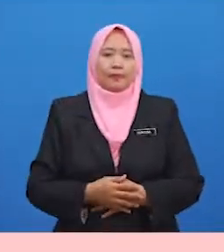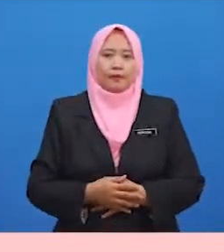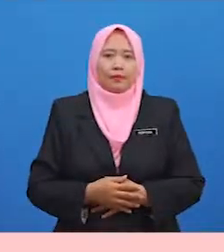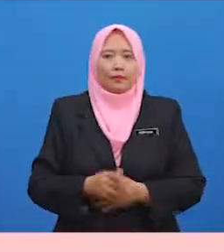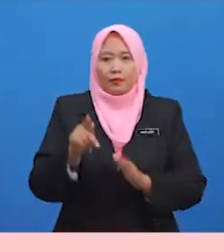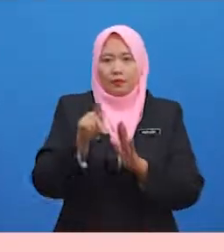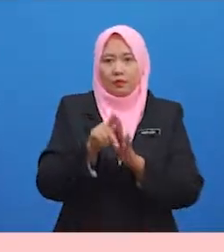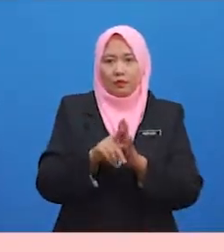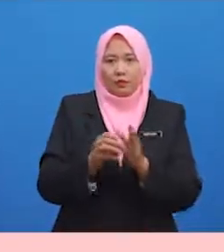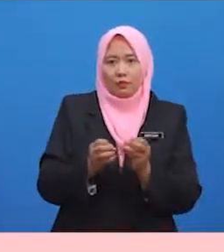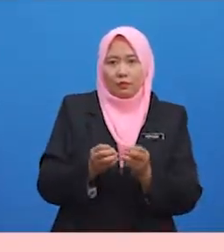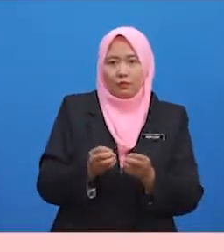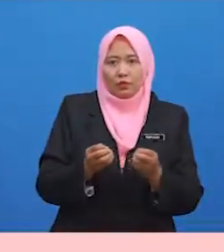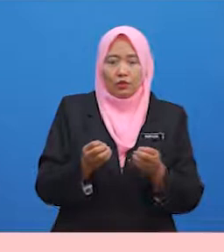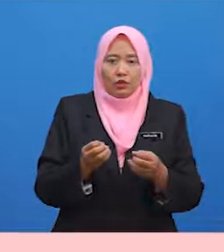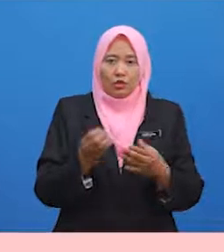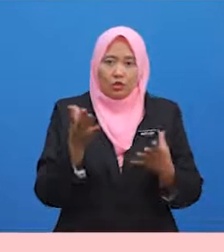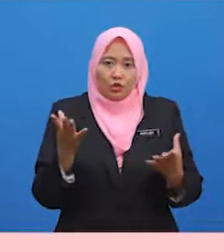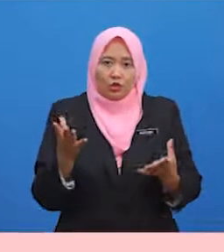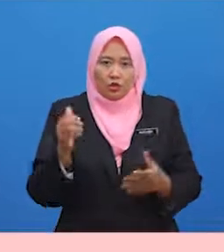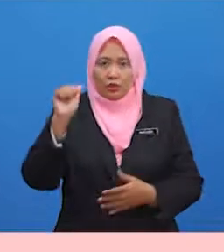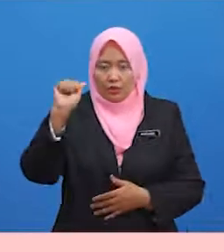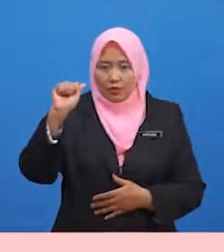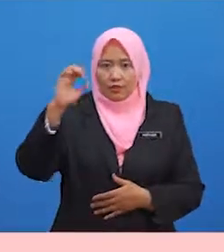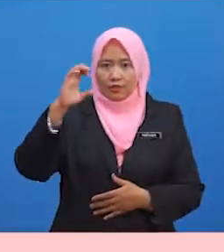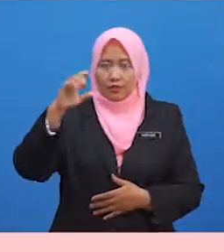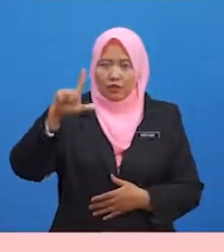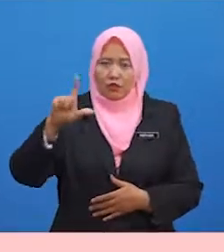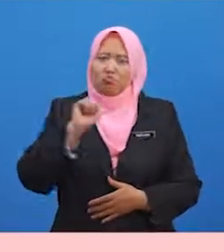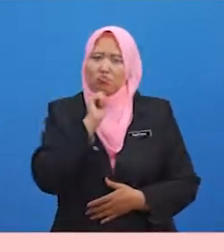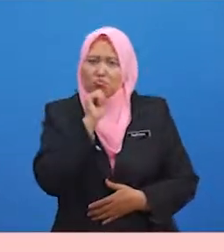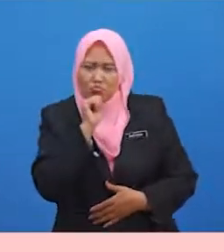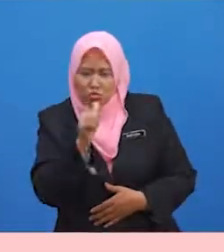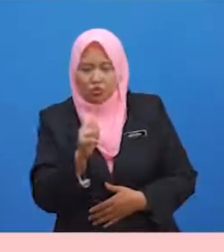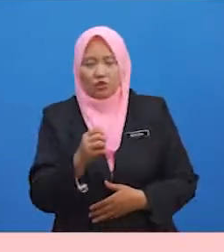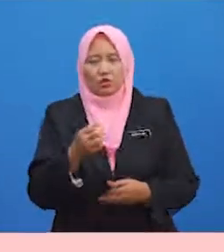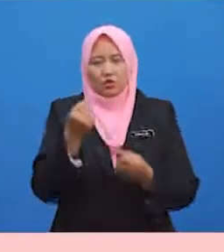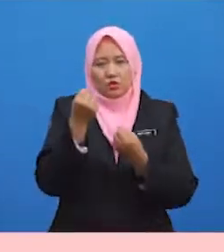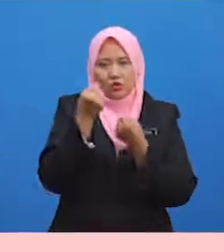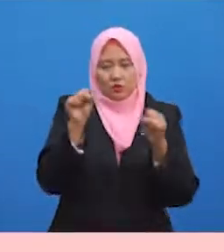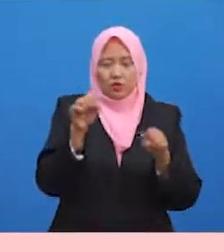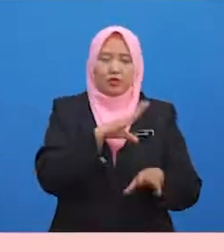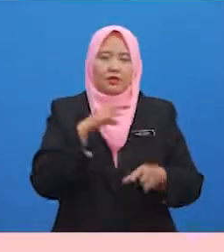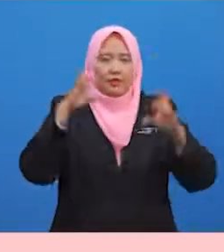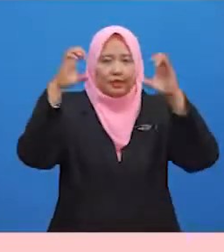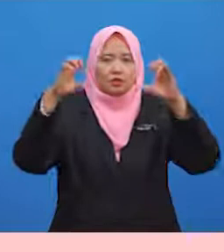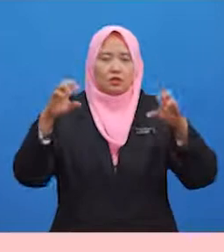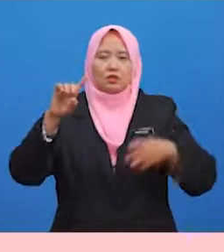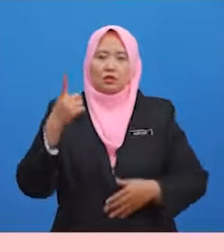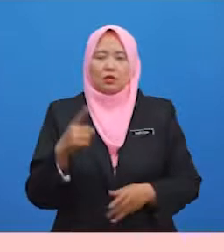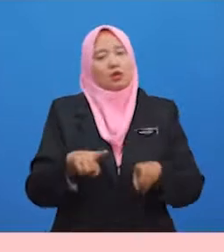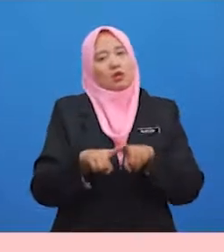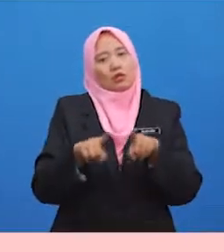Kebanyakan kecederaan ACL bukan disebabkan oleh bersukan atau bersenam sahaja, tetapi berlaku